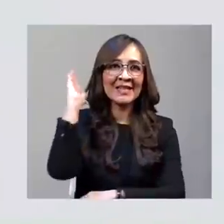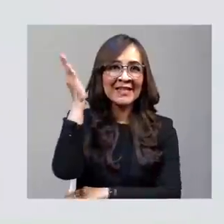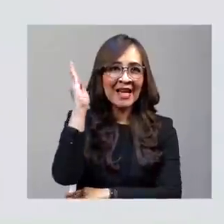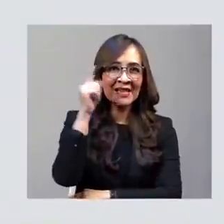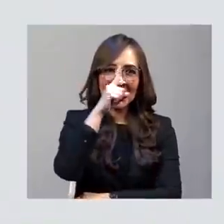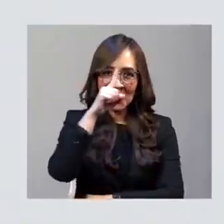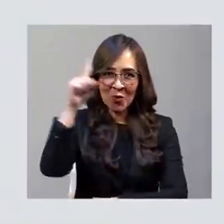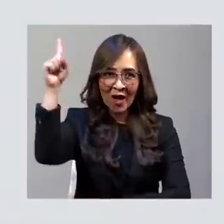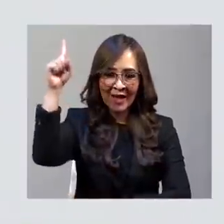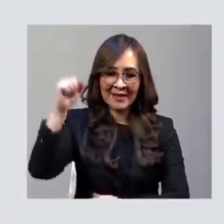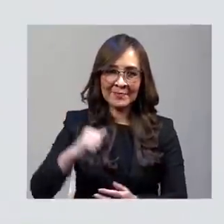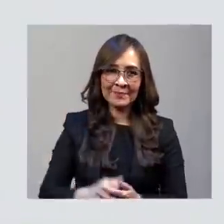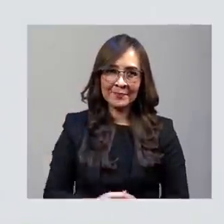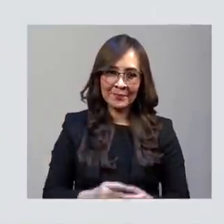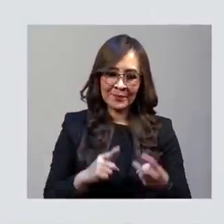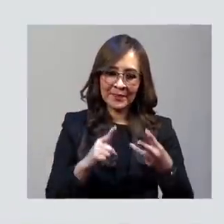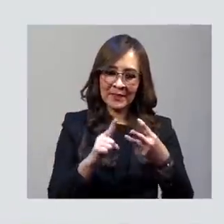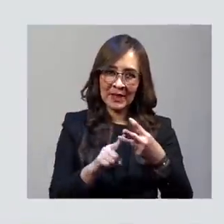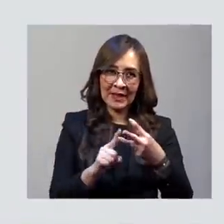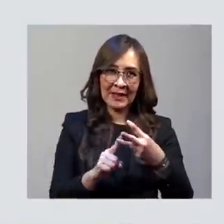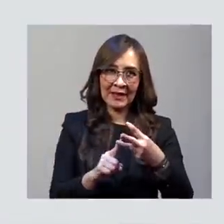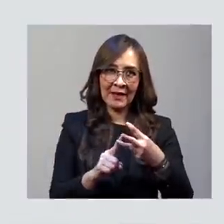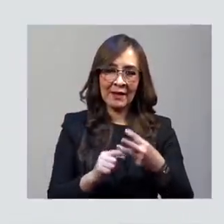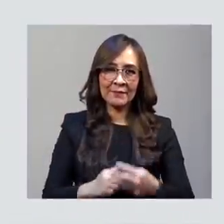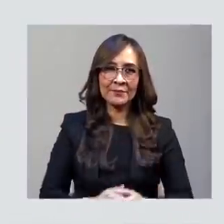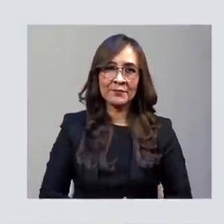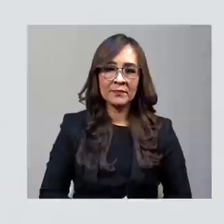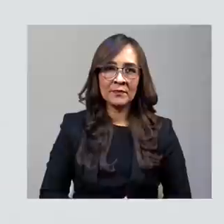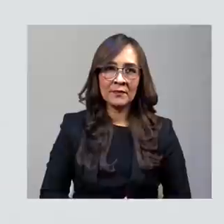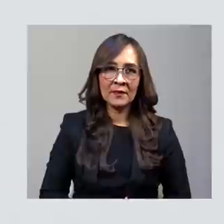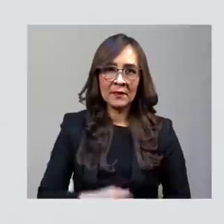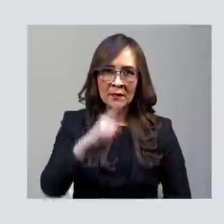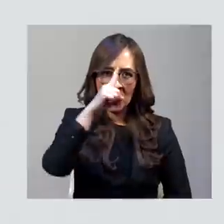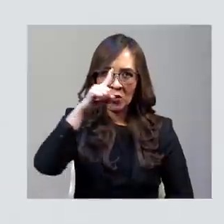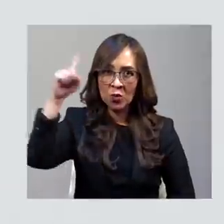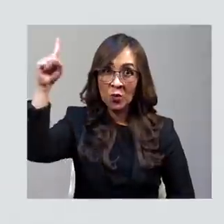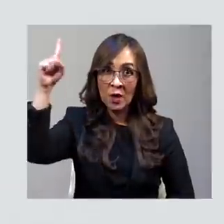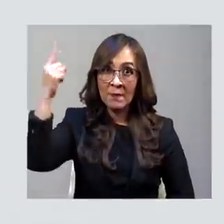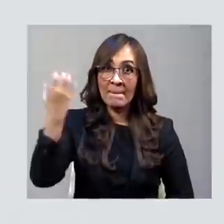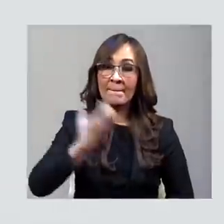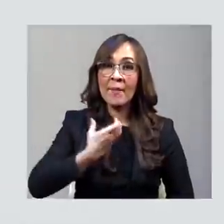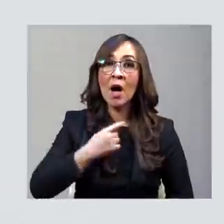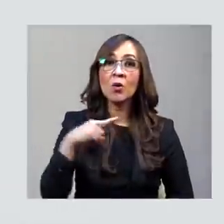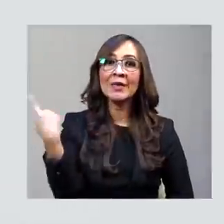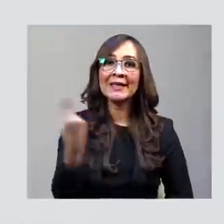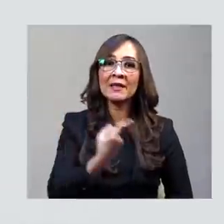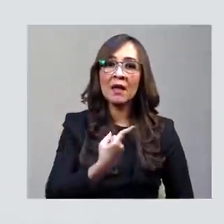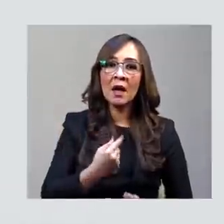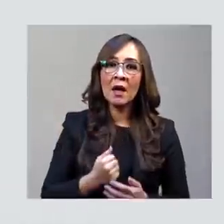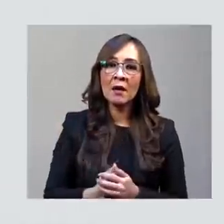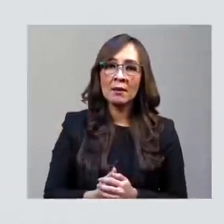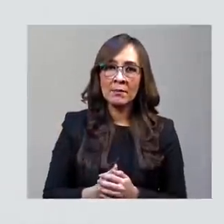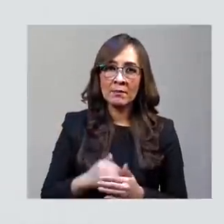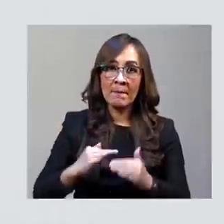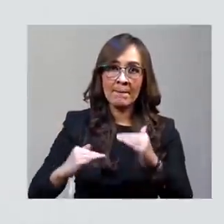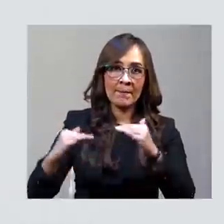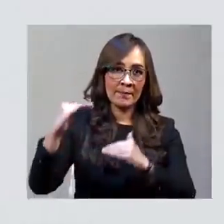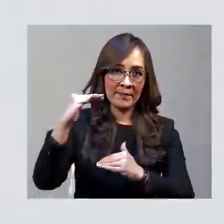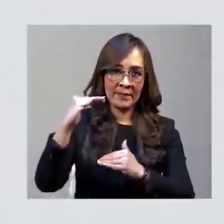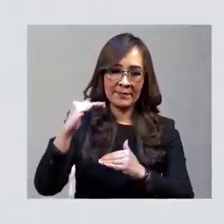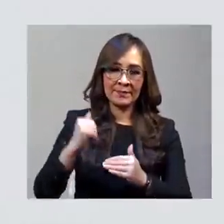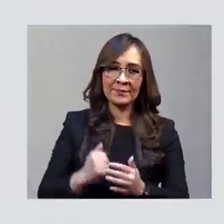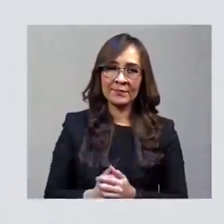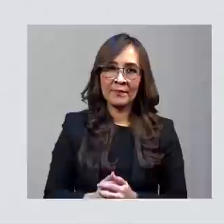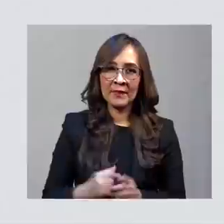Dan yang ketiga saya pelajari. Allah mau kita maju. Iya kan? Daniel